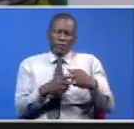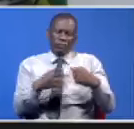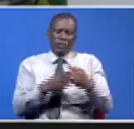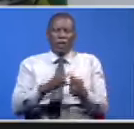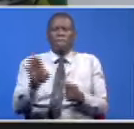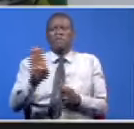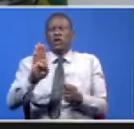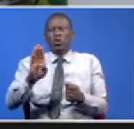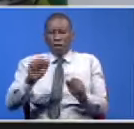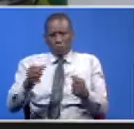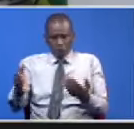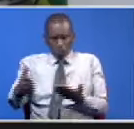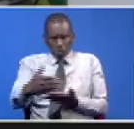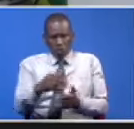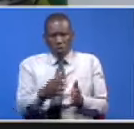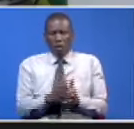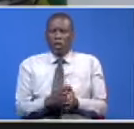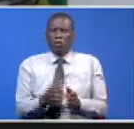179, shilingi bilioni